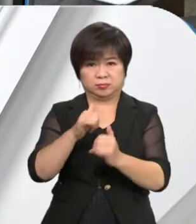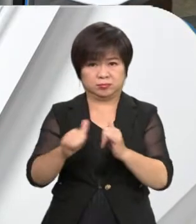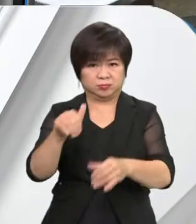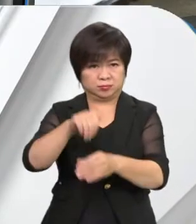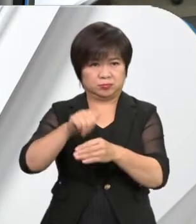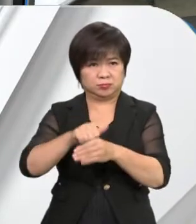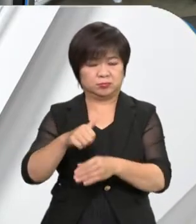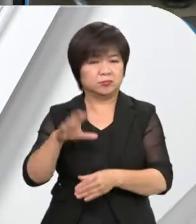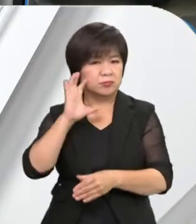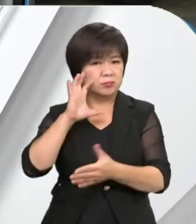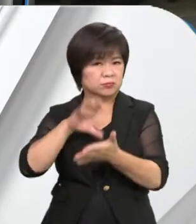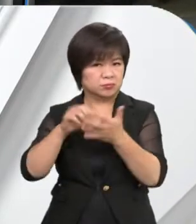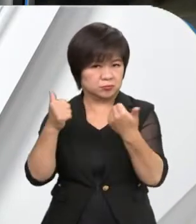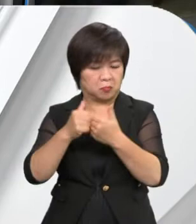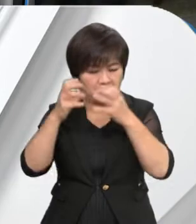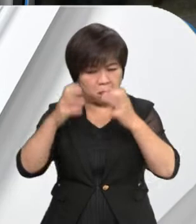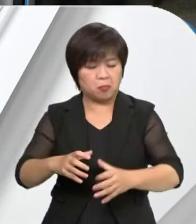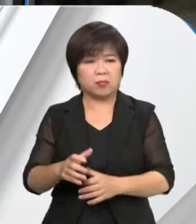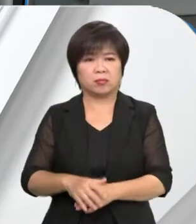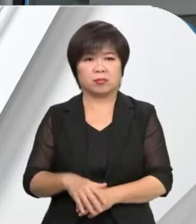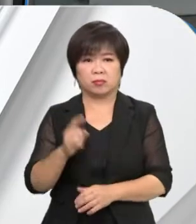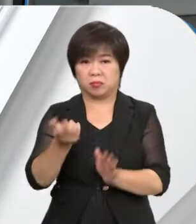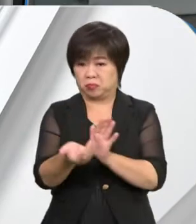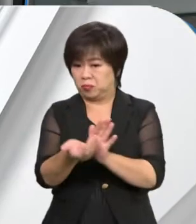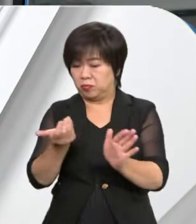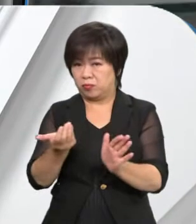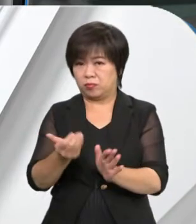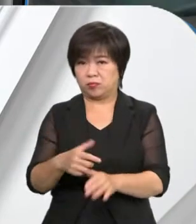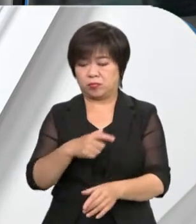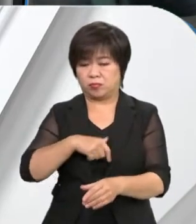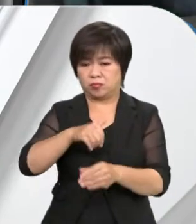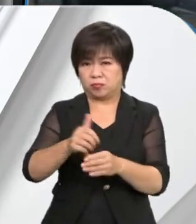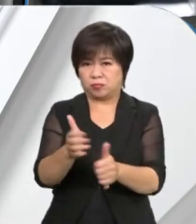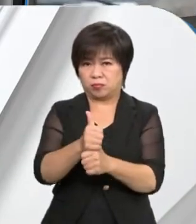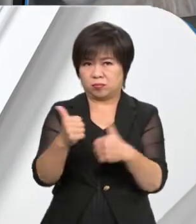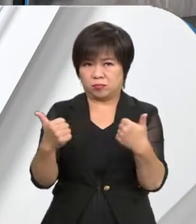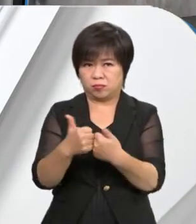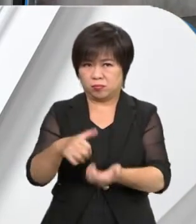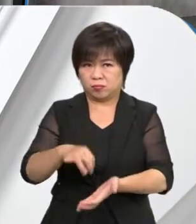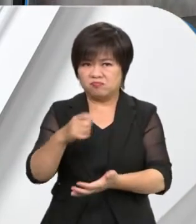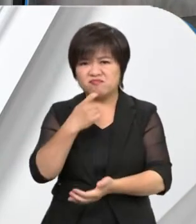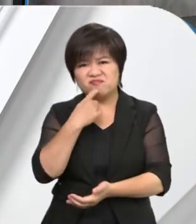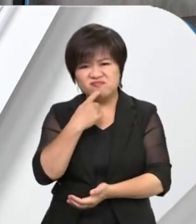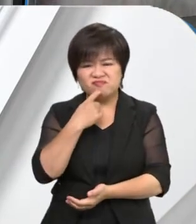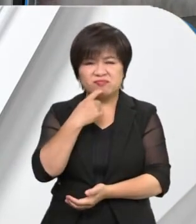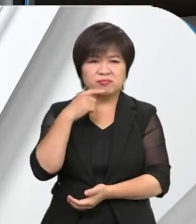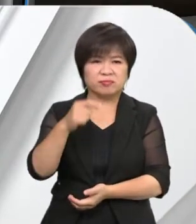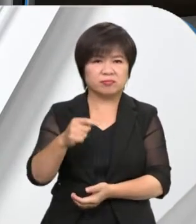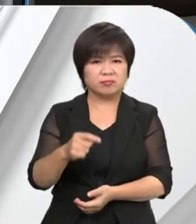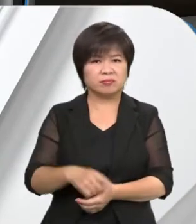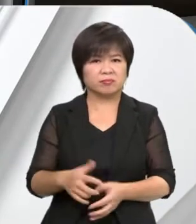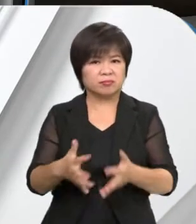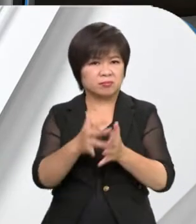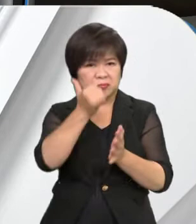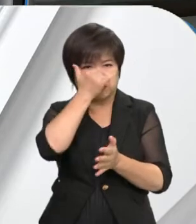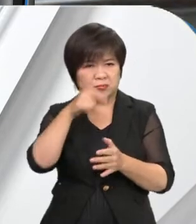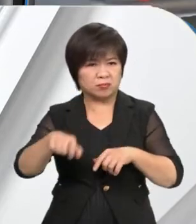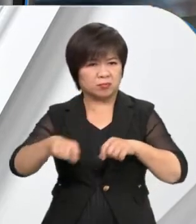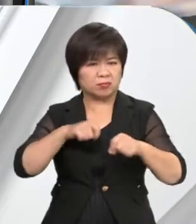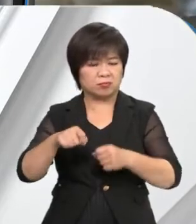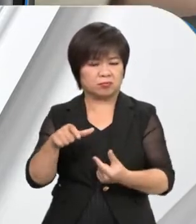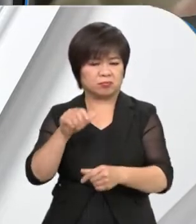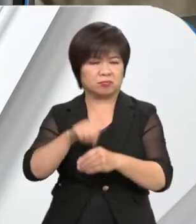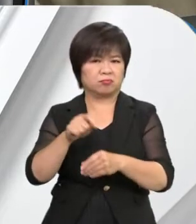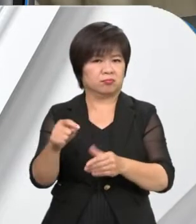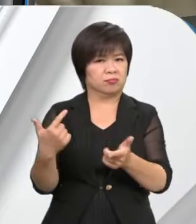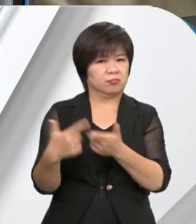进行党政府。党政府之前是由中央政府的委员提出异议，认为来住案不算公投